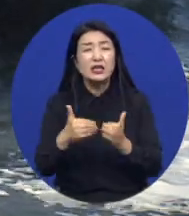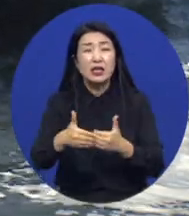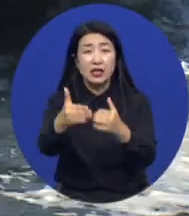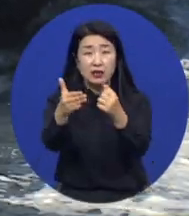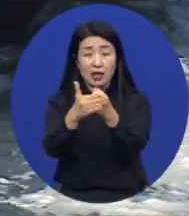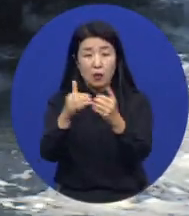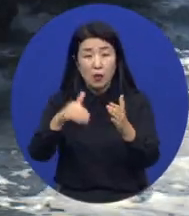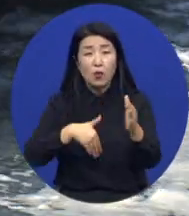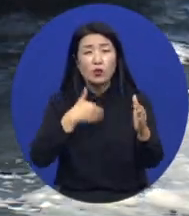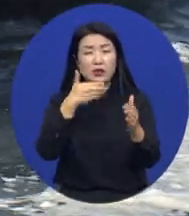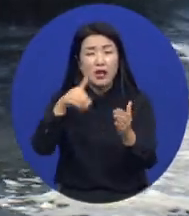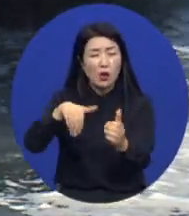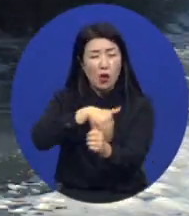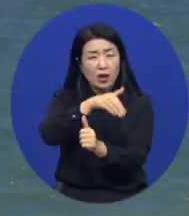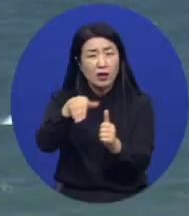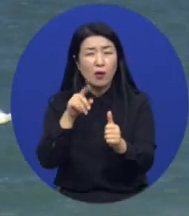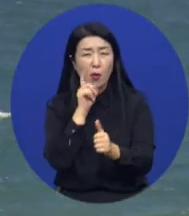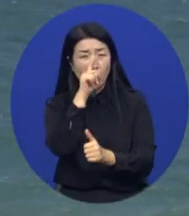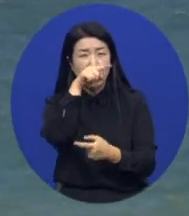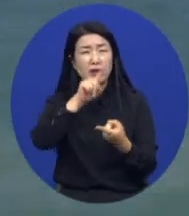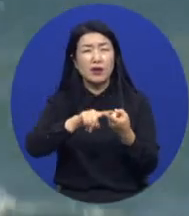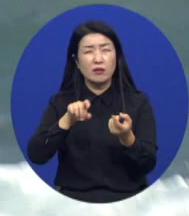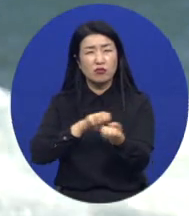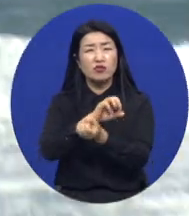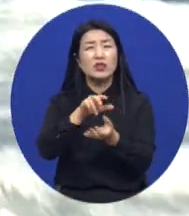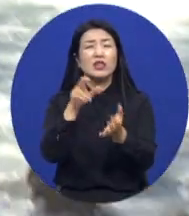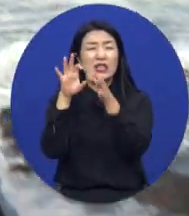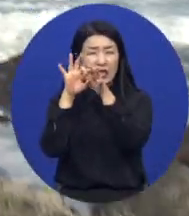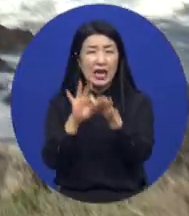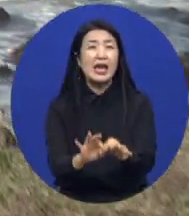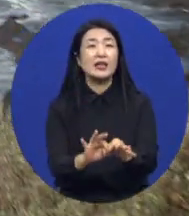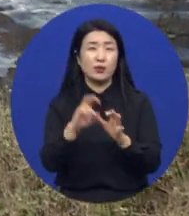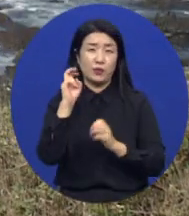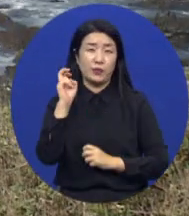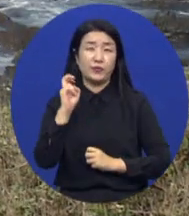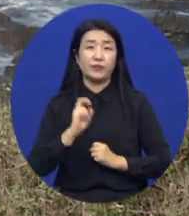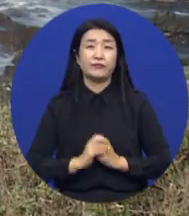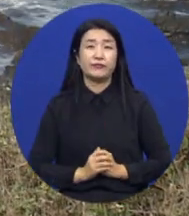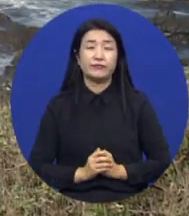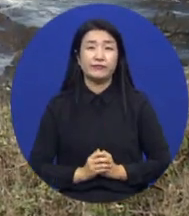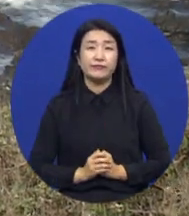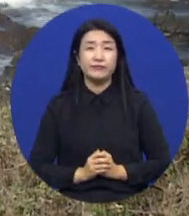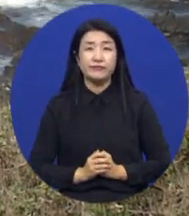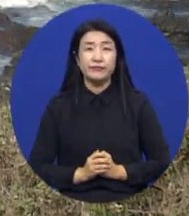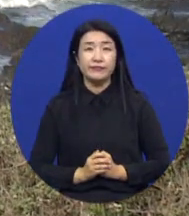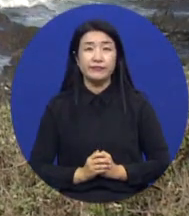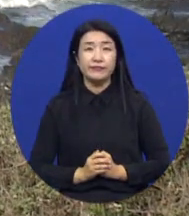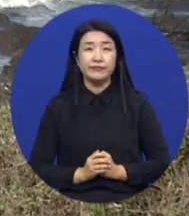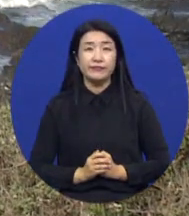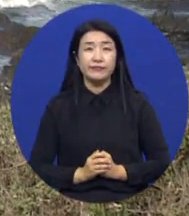공사를 둘러싼 환경 오염 논란은 계속될 것으로 보입니다. MBC 뉴스 이따금입니다.